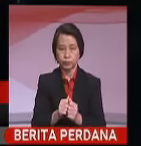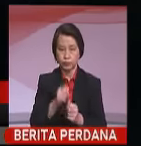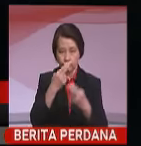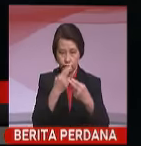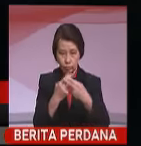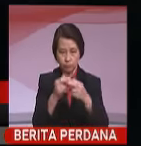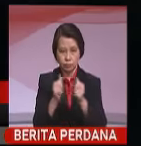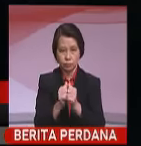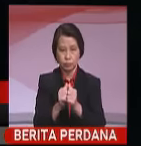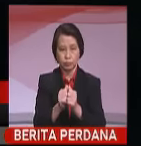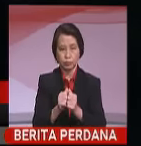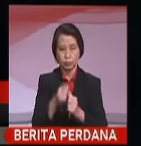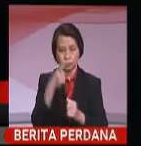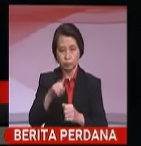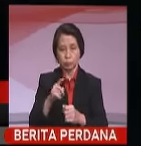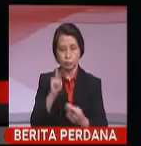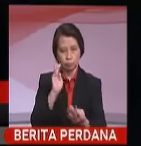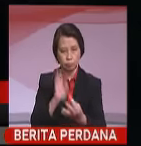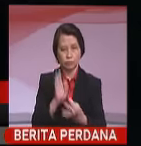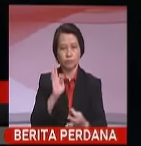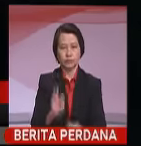hashtag Beautifully Imperfect.